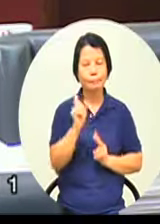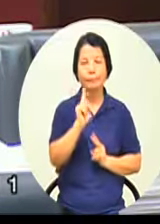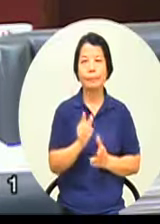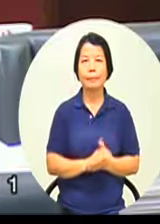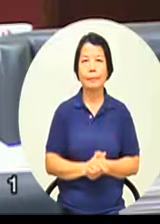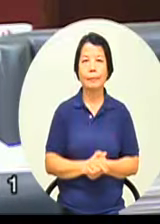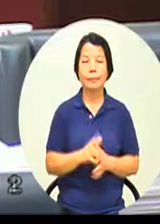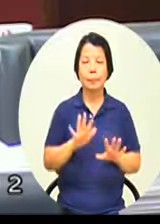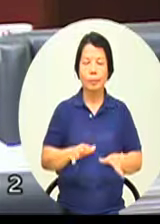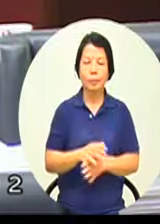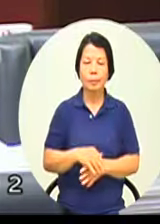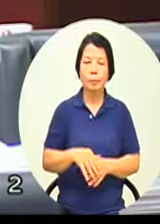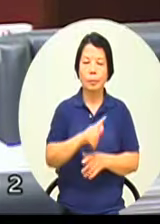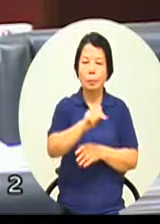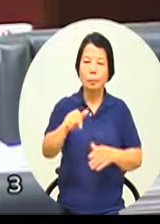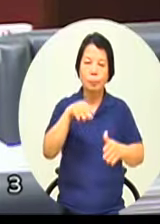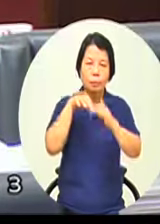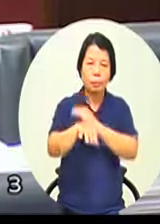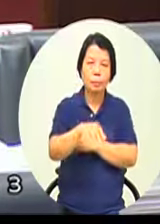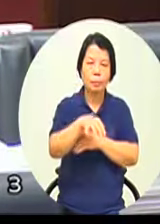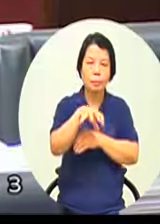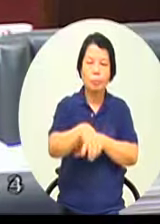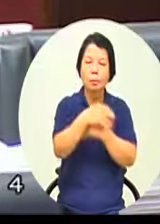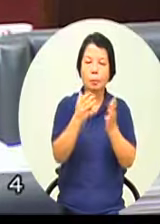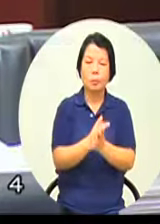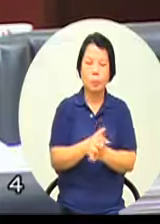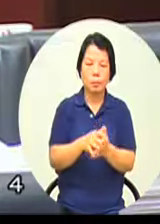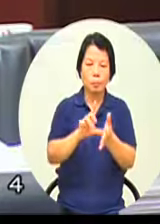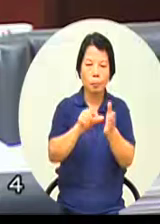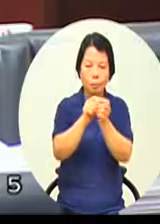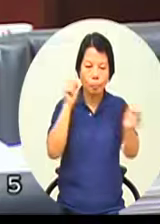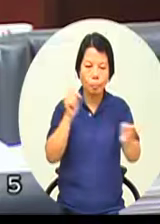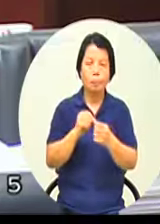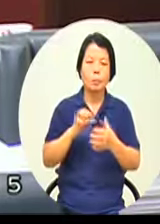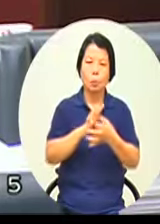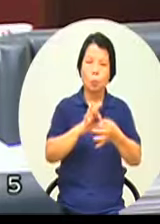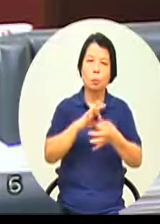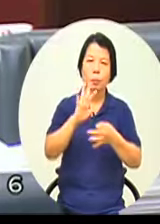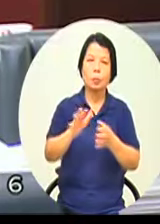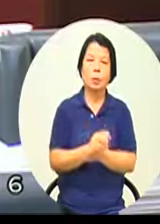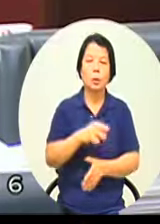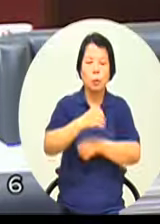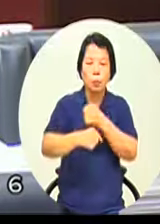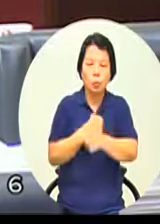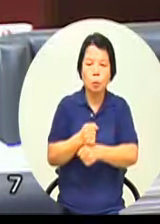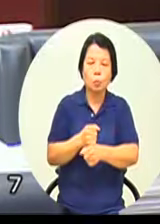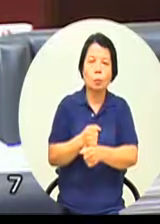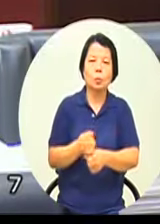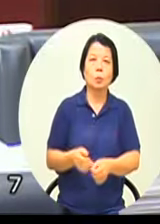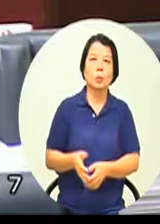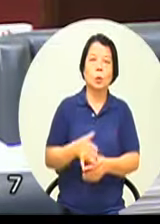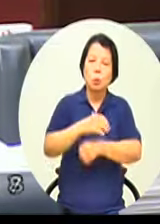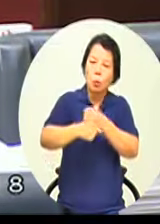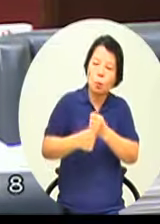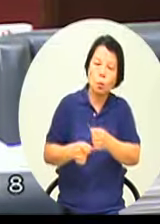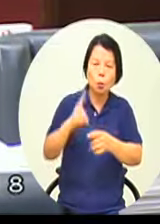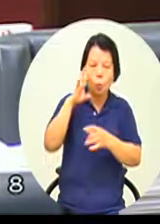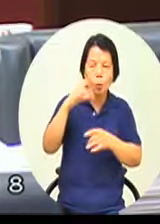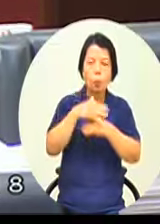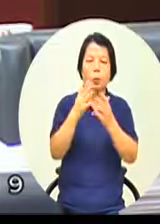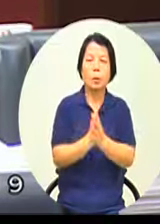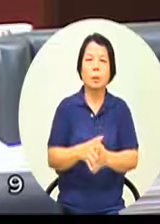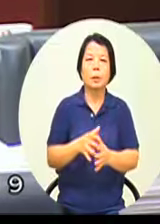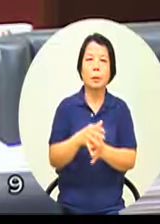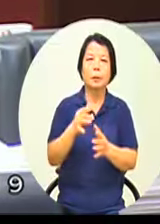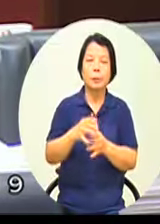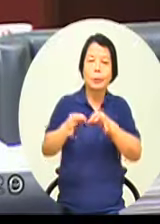上，物产馆长期以来，我们一直都在关注，希望能够活化，然后把它带动商机跟人潮。我想